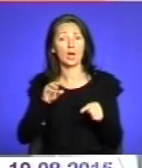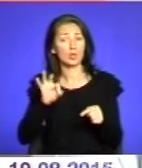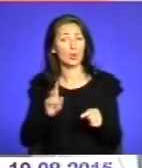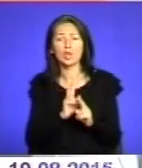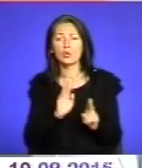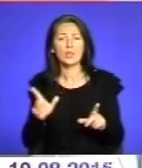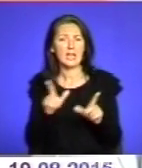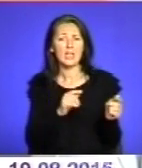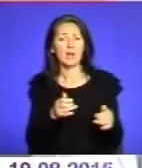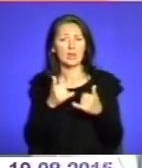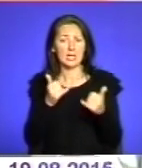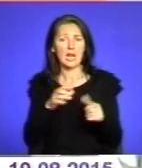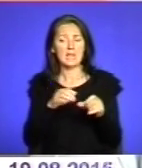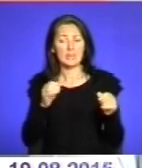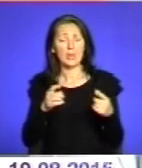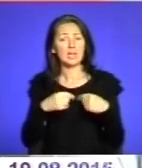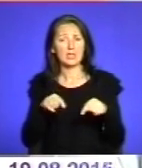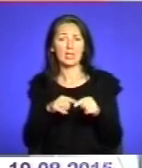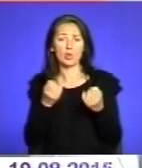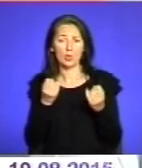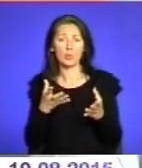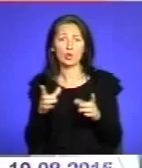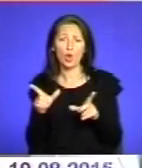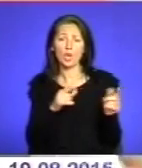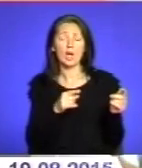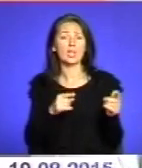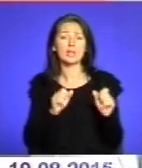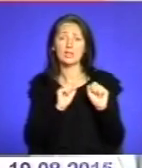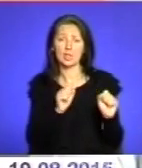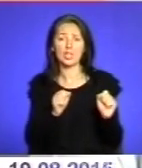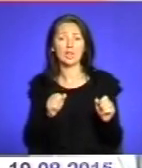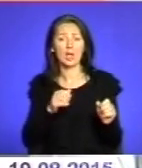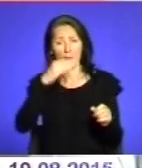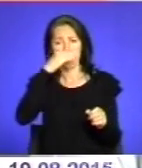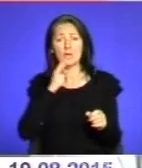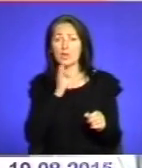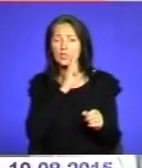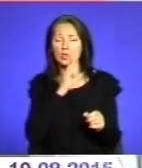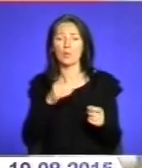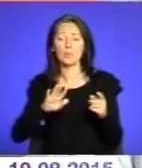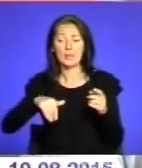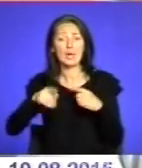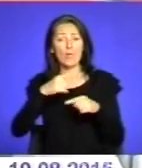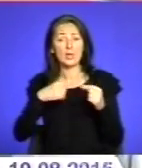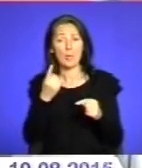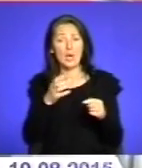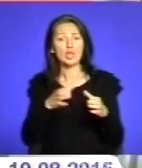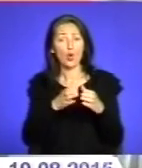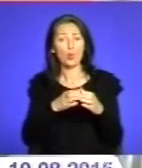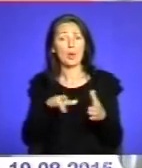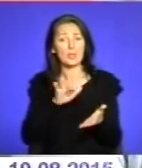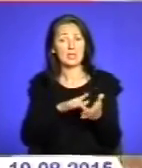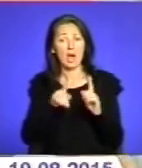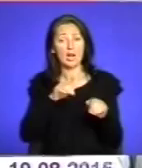захищати батьківщину. Але після повернення першій групі міська влада виділила земельну ділянку. Як не